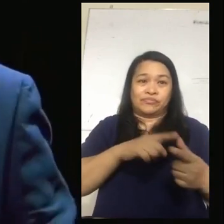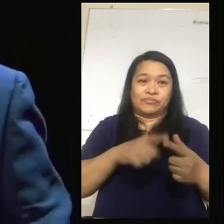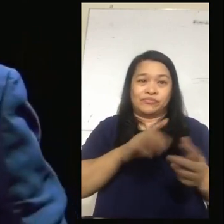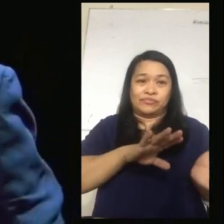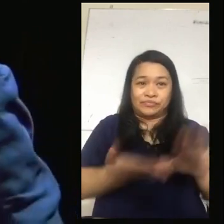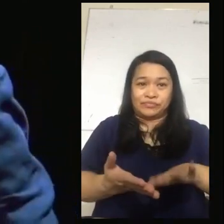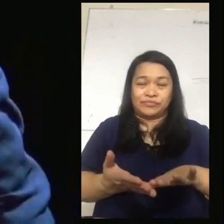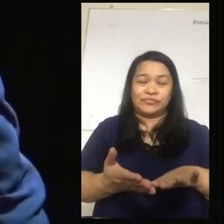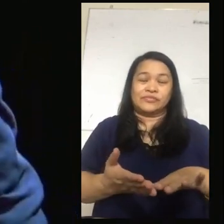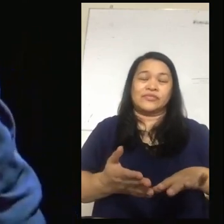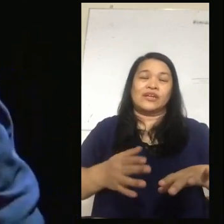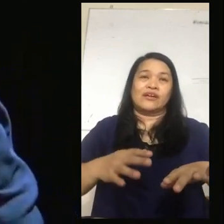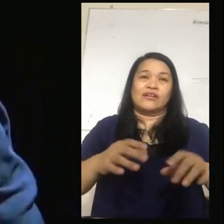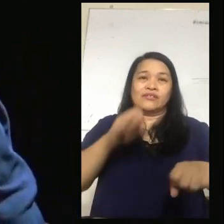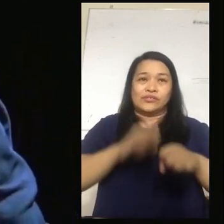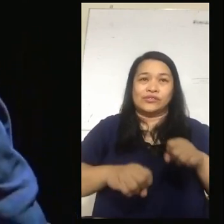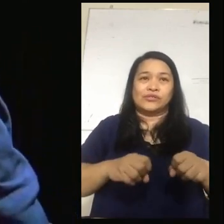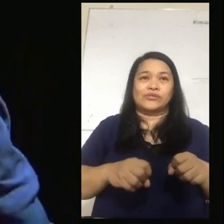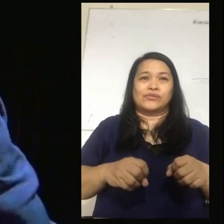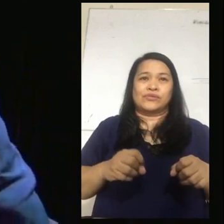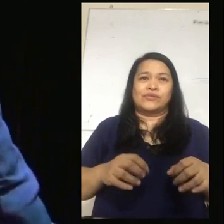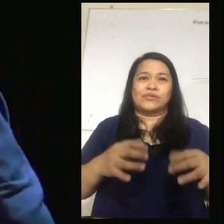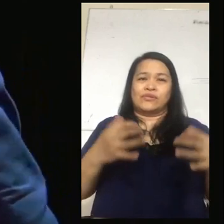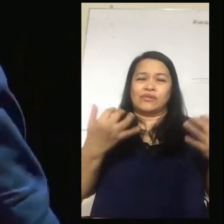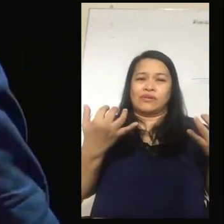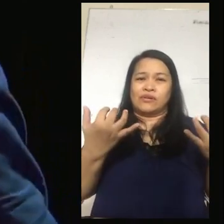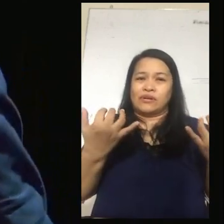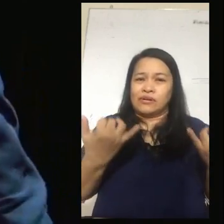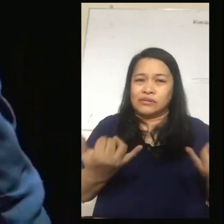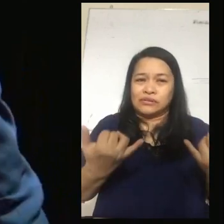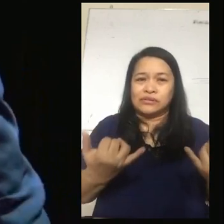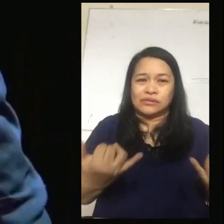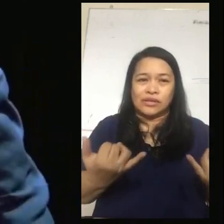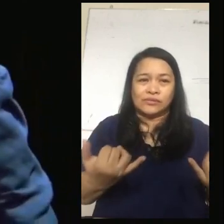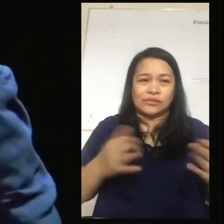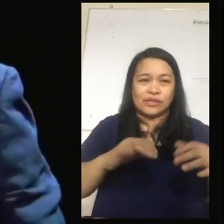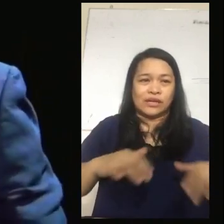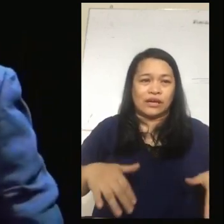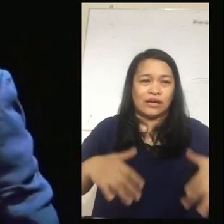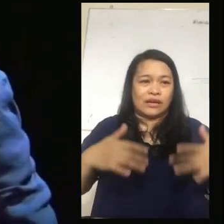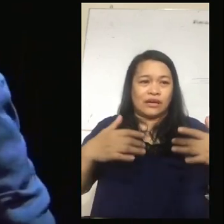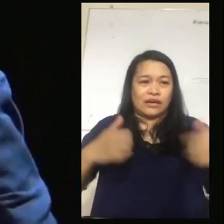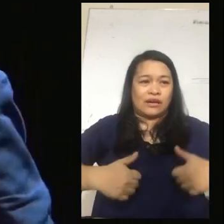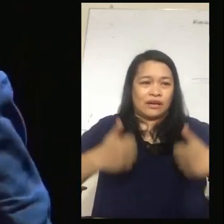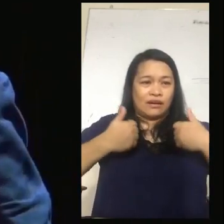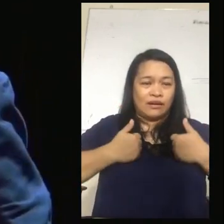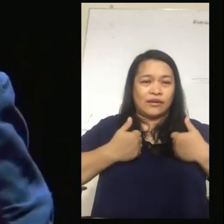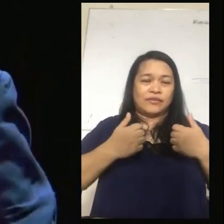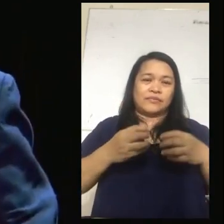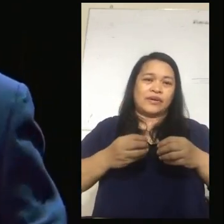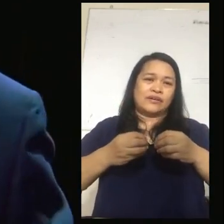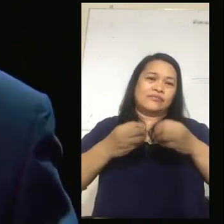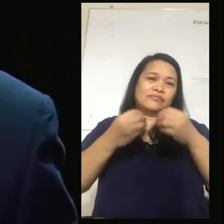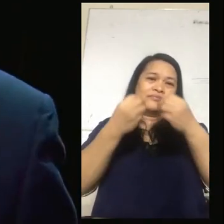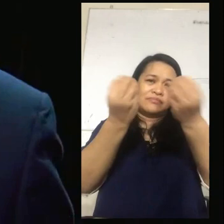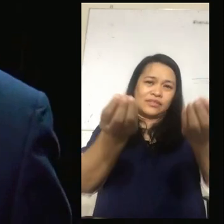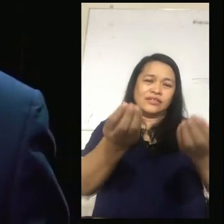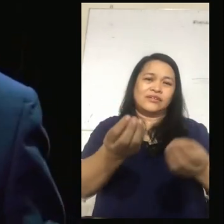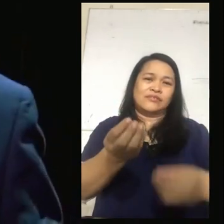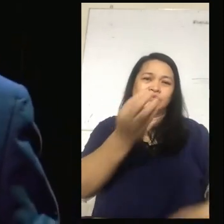pa ang iyong mga mahal sa buhay, habang buhay pa ang iyong mga magulang, give them flowers.